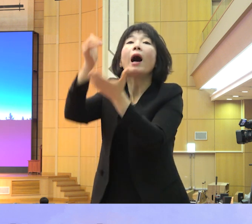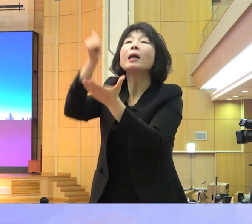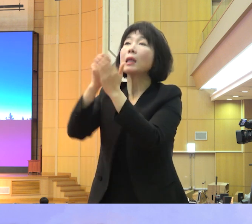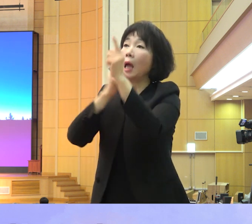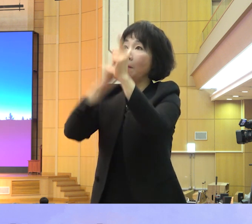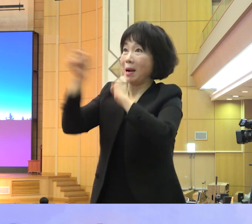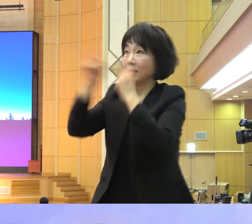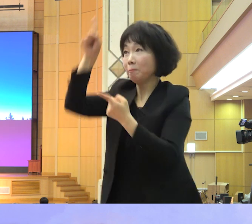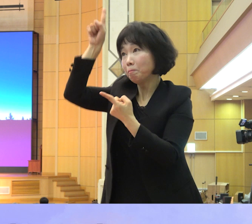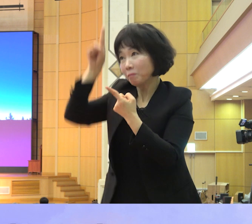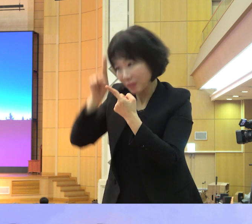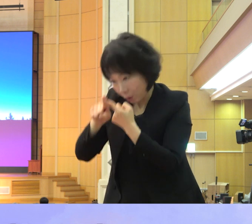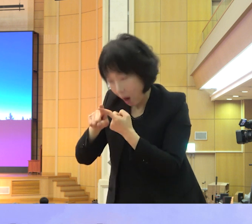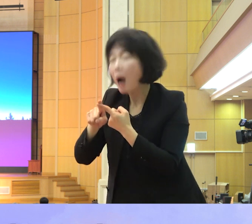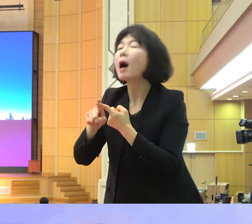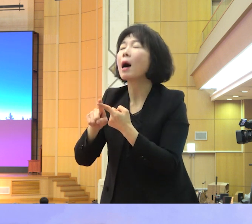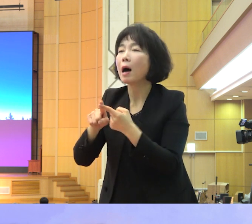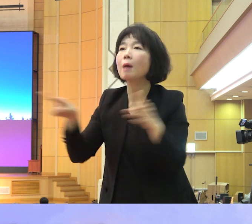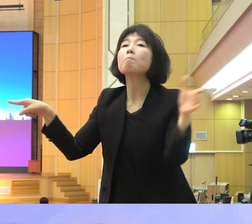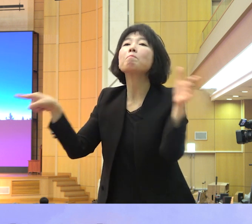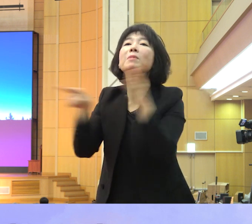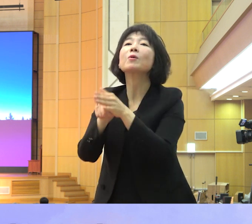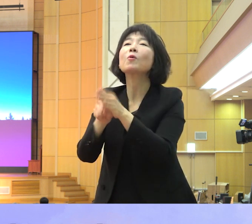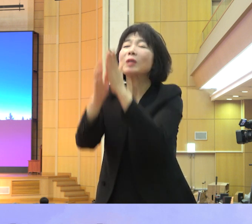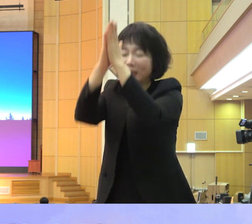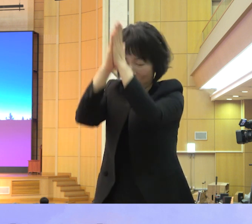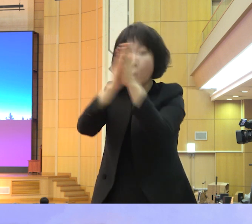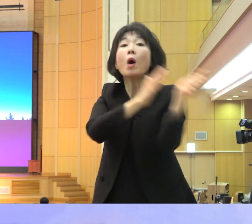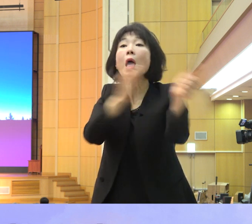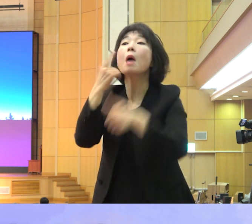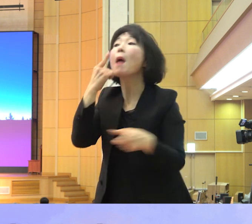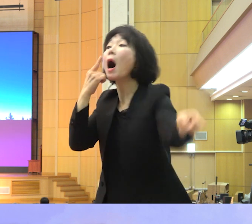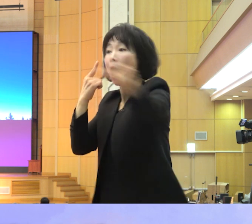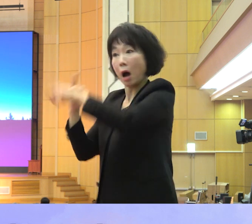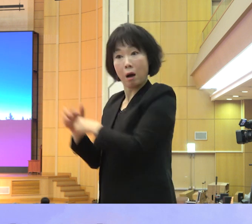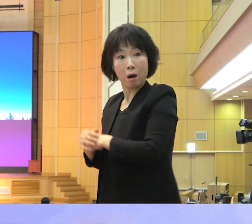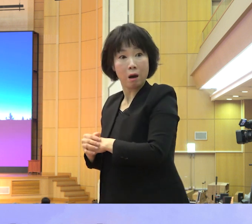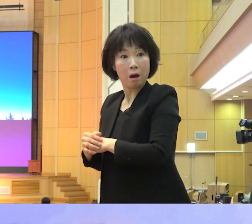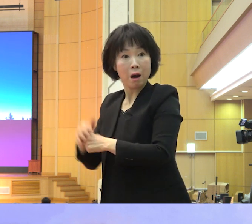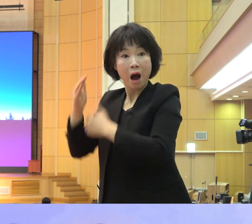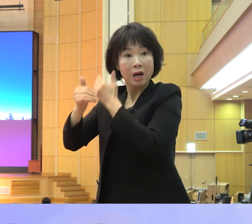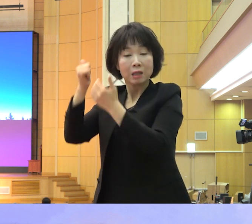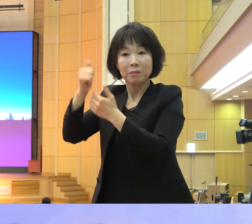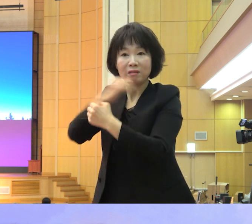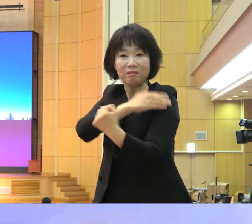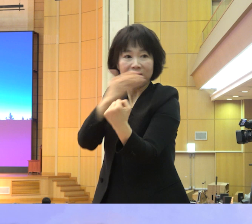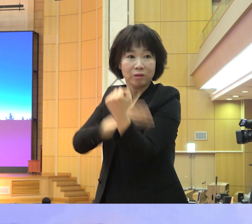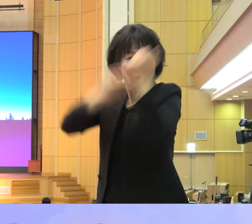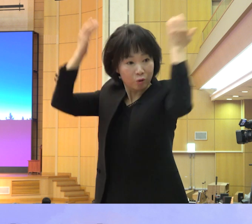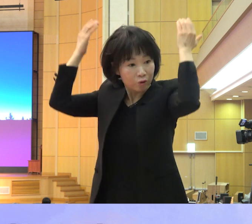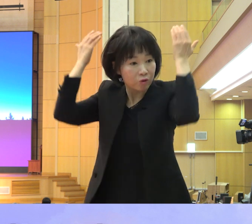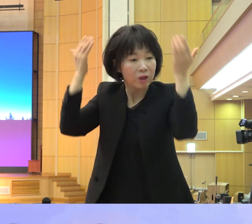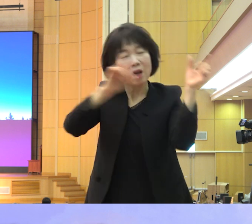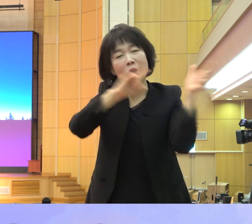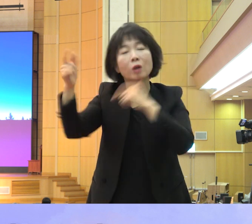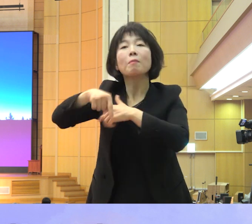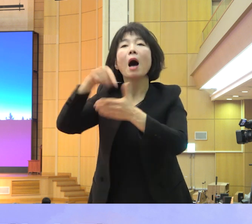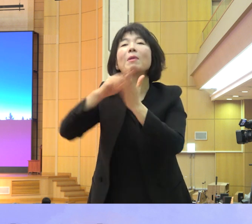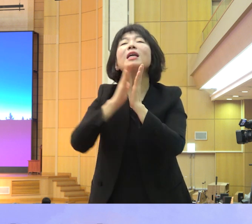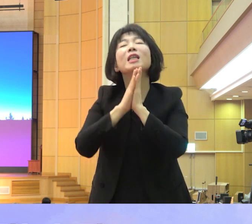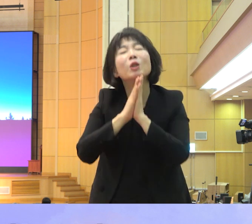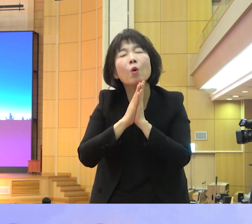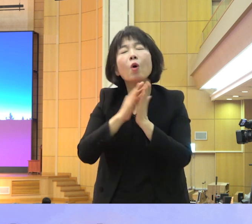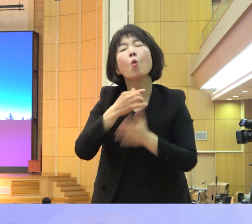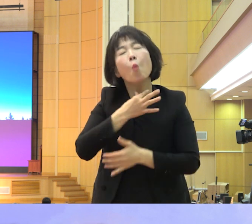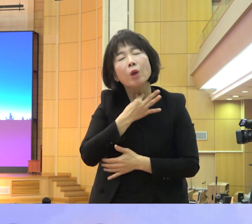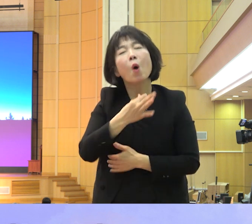하나님의 말씀을 믿고 그리고 주님 앞에 구하는 거예요. 우리에게 역사는 능력대로 온갖 구하는